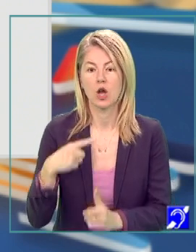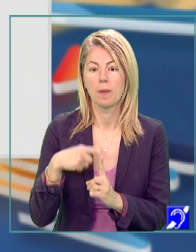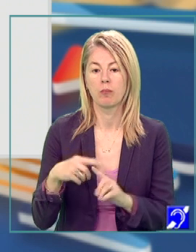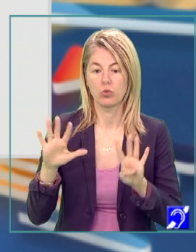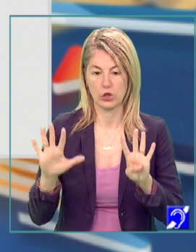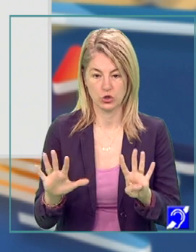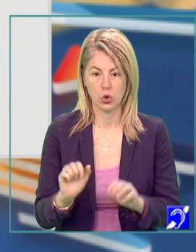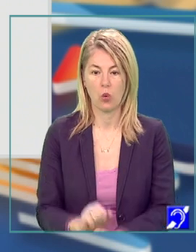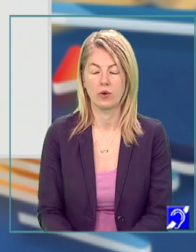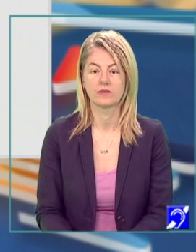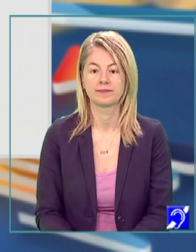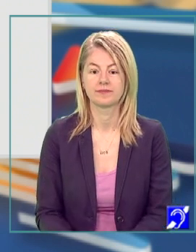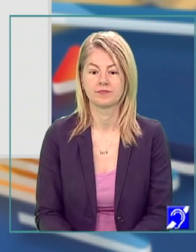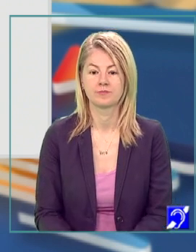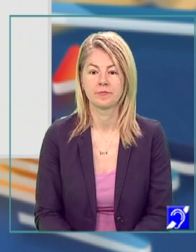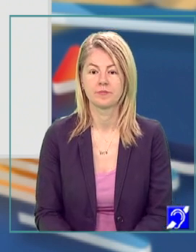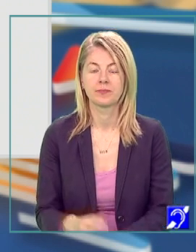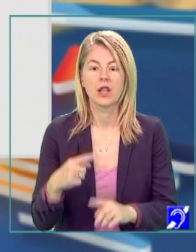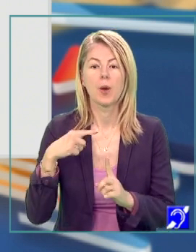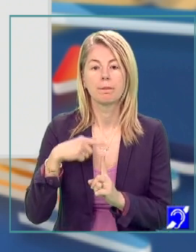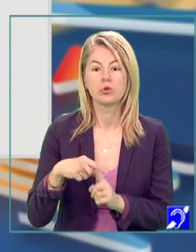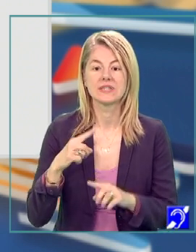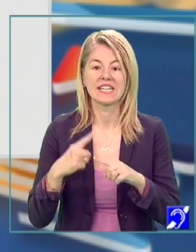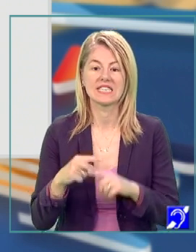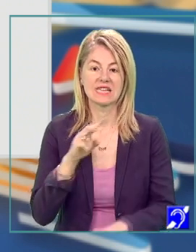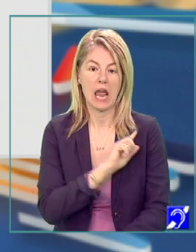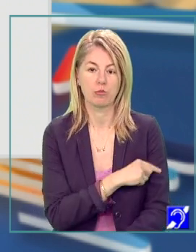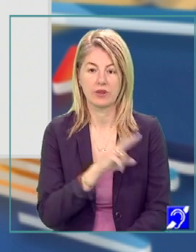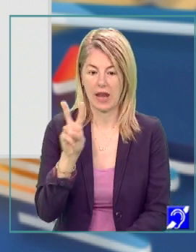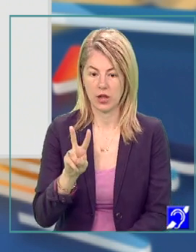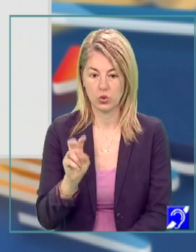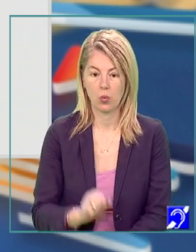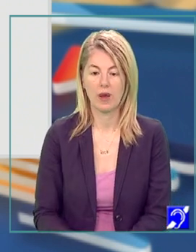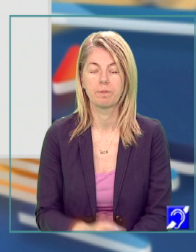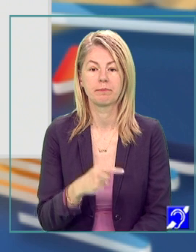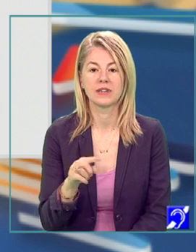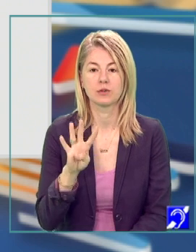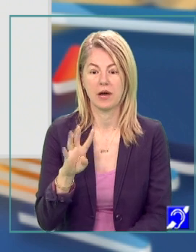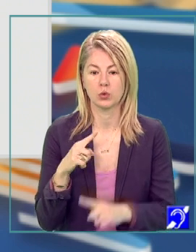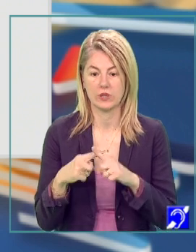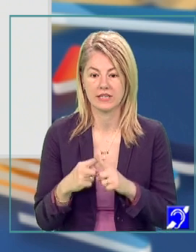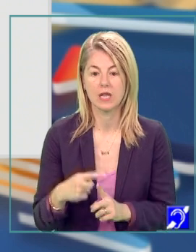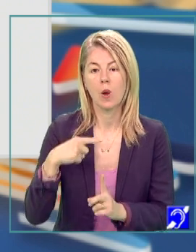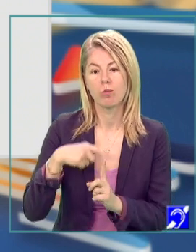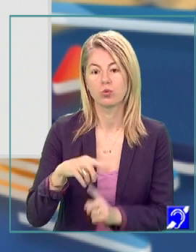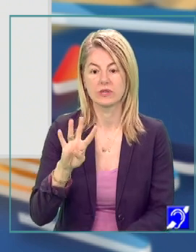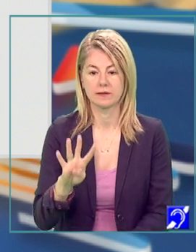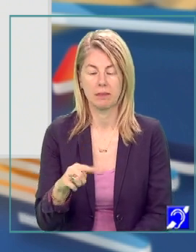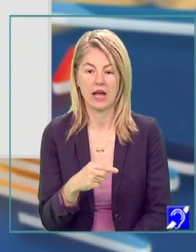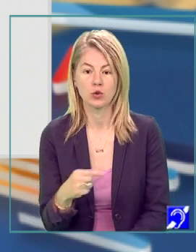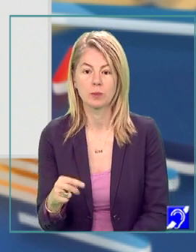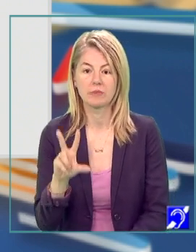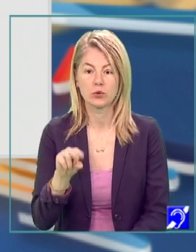3x plus 9 plus x pătrat minus 4x